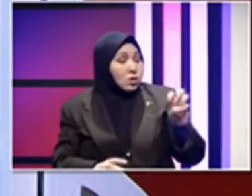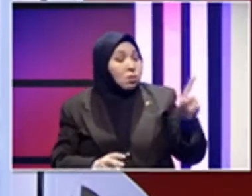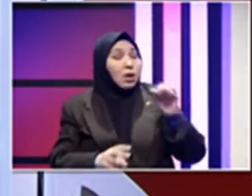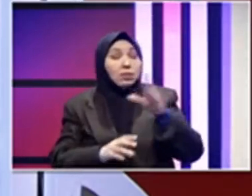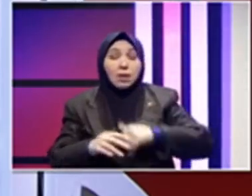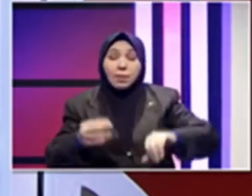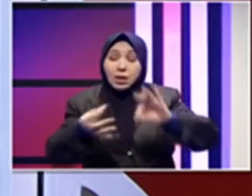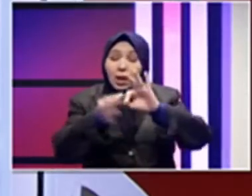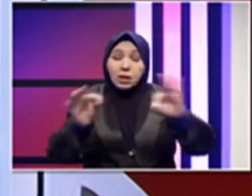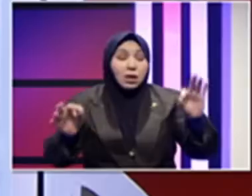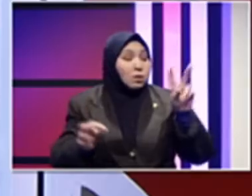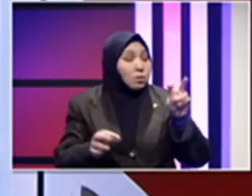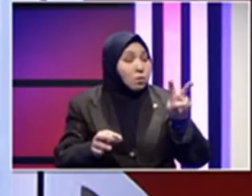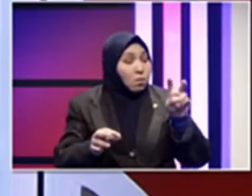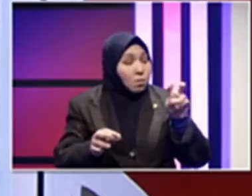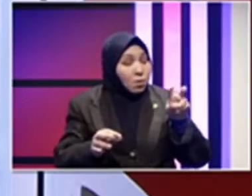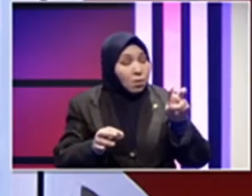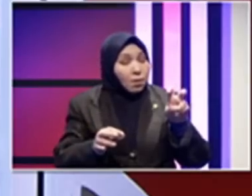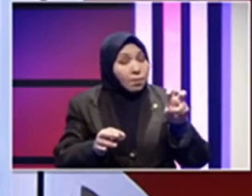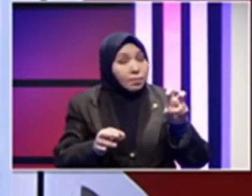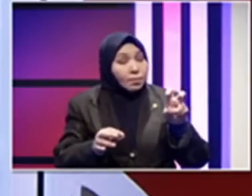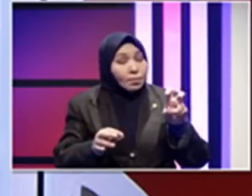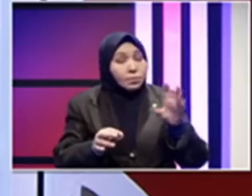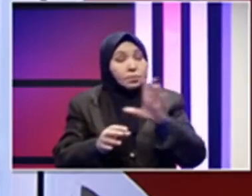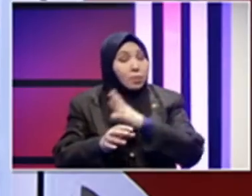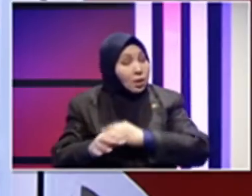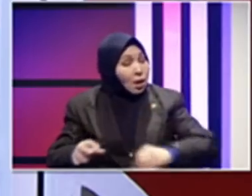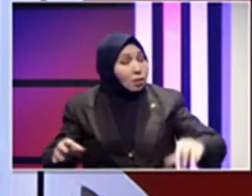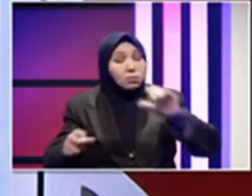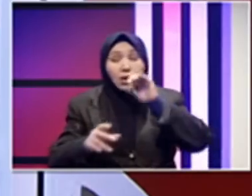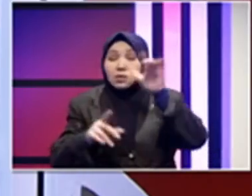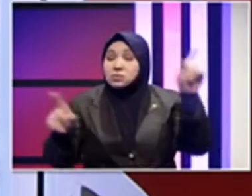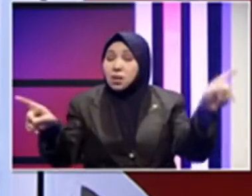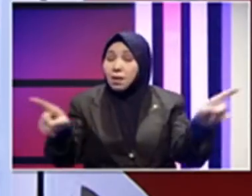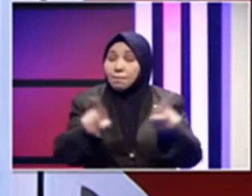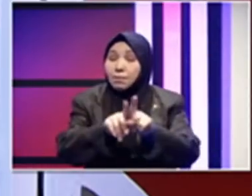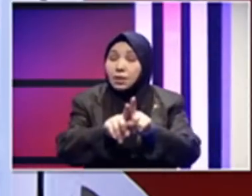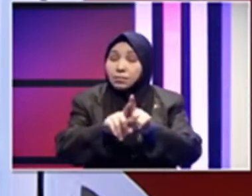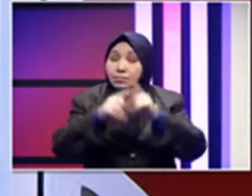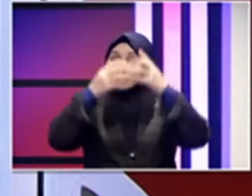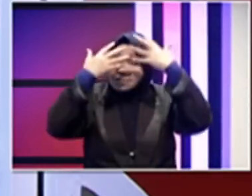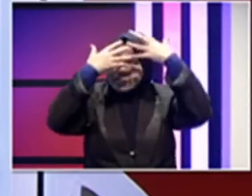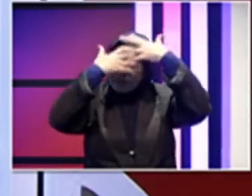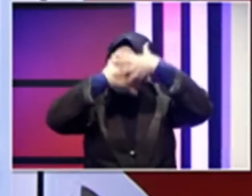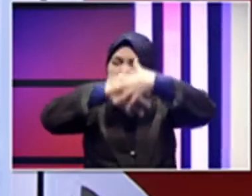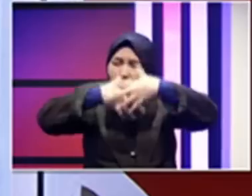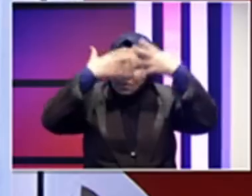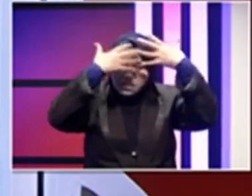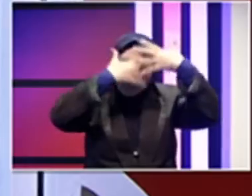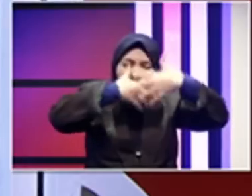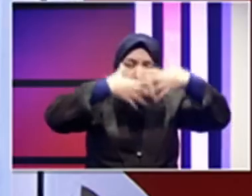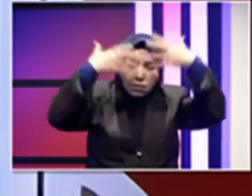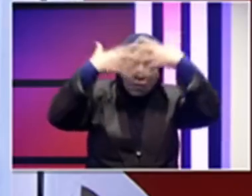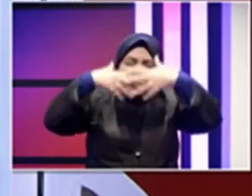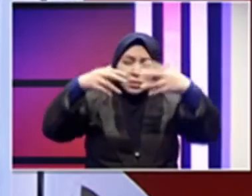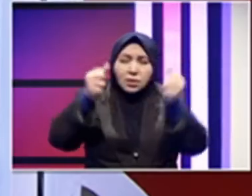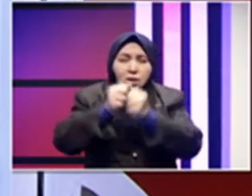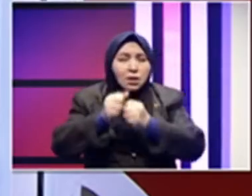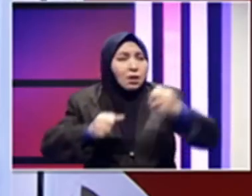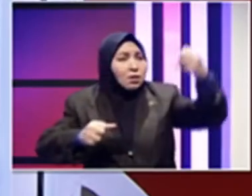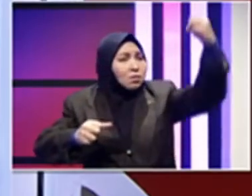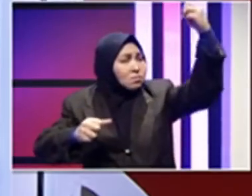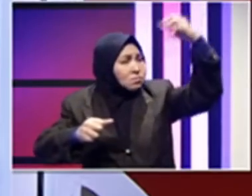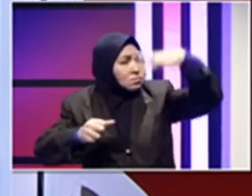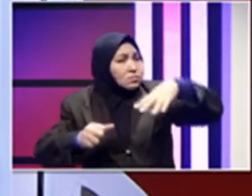yang ke-20, walal zulumatu walan nur, tidak sama, iaitu kegelapan-kegelapan dan juga nur. Nur, ya, bukan